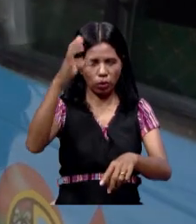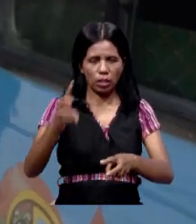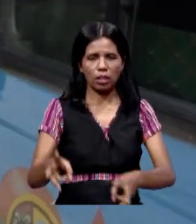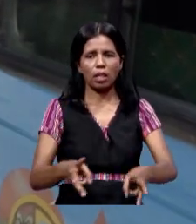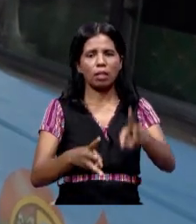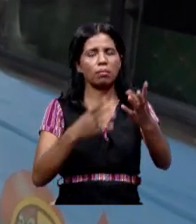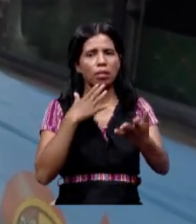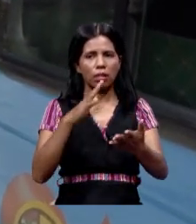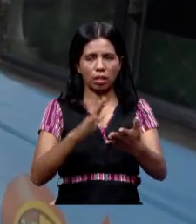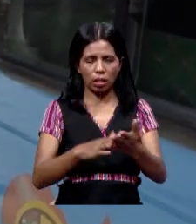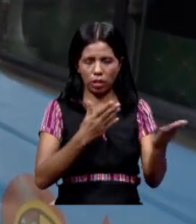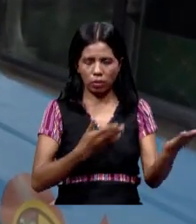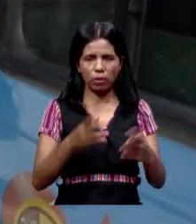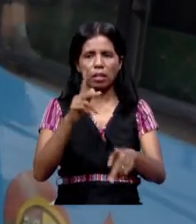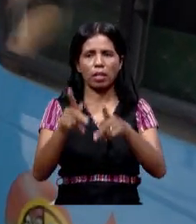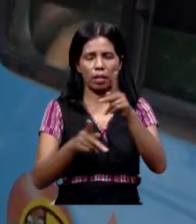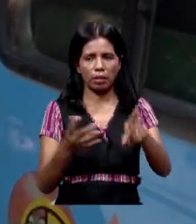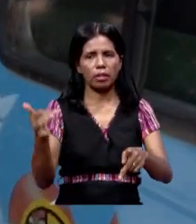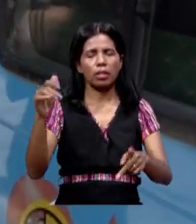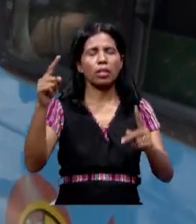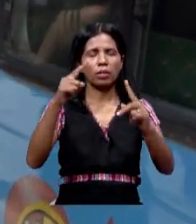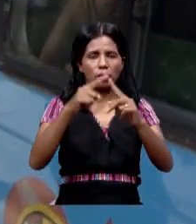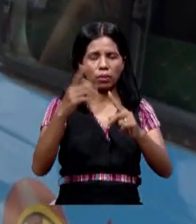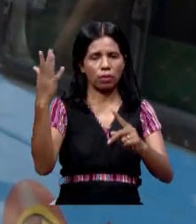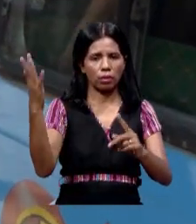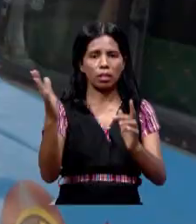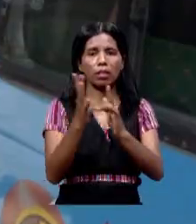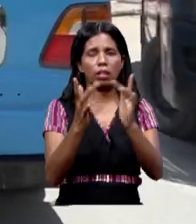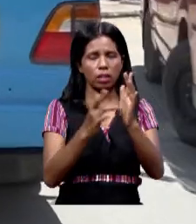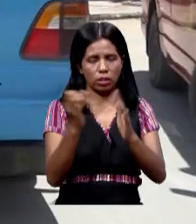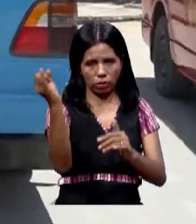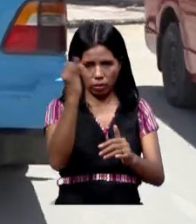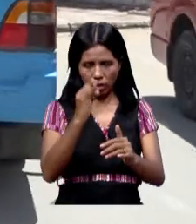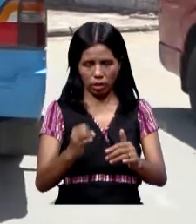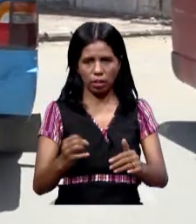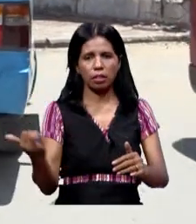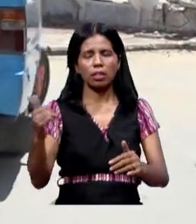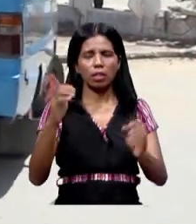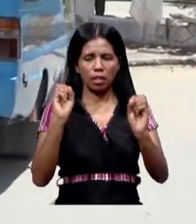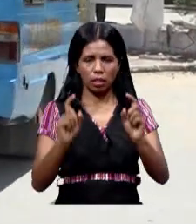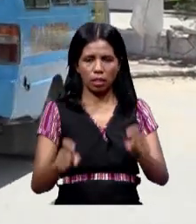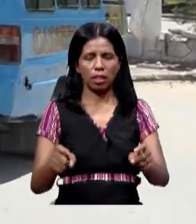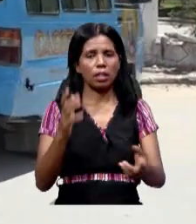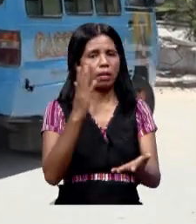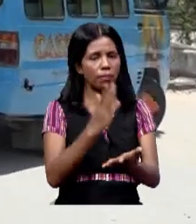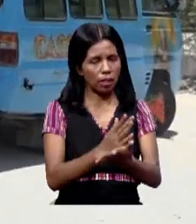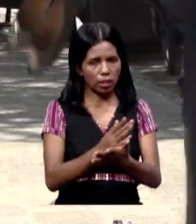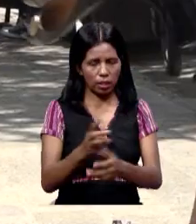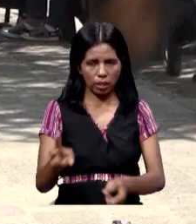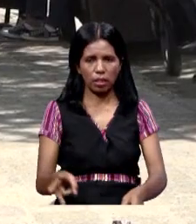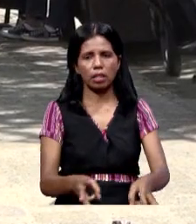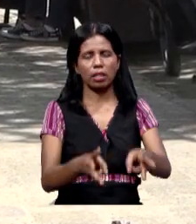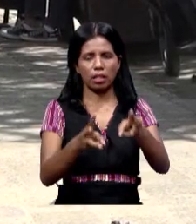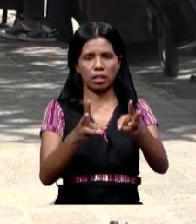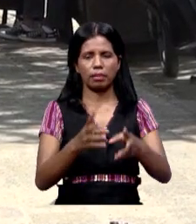dificulta sira a tutula passageiro to e a Cristo Rei. Ne, obrigado sira tem que atunde passageiro e a dalam